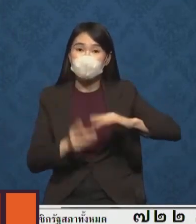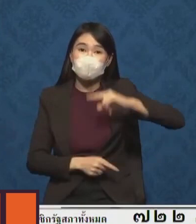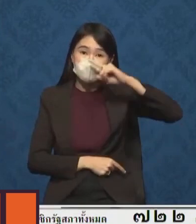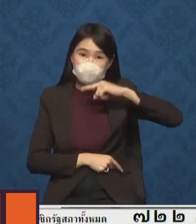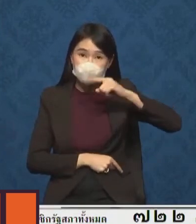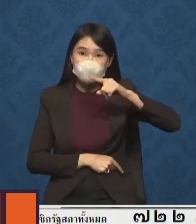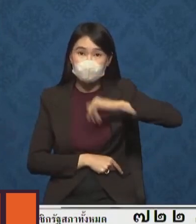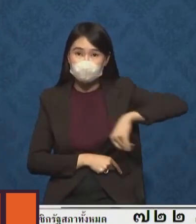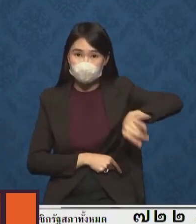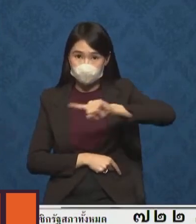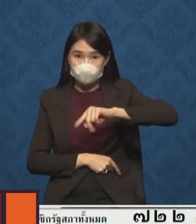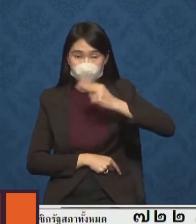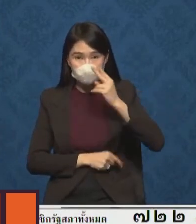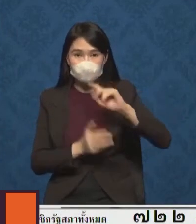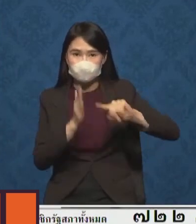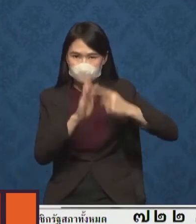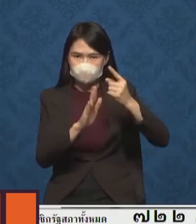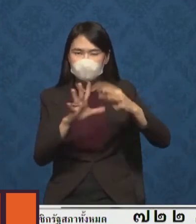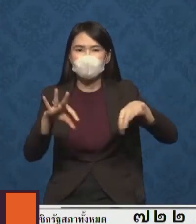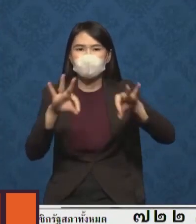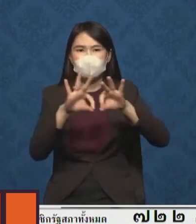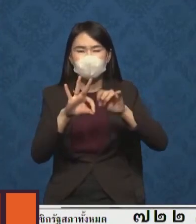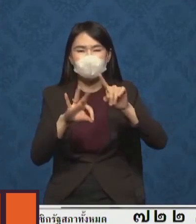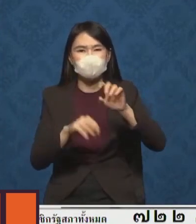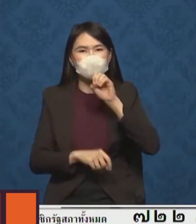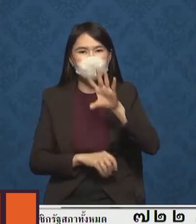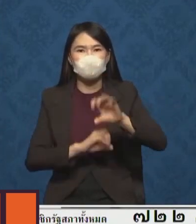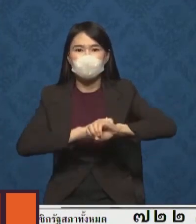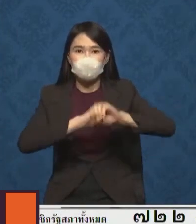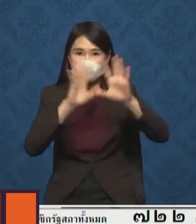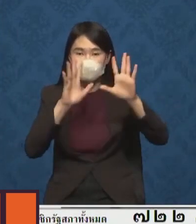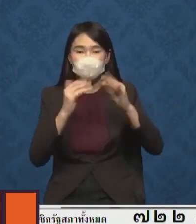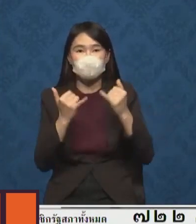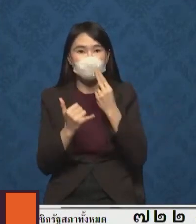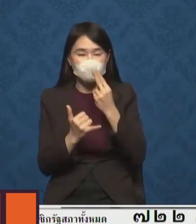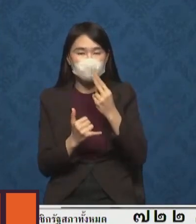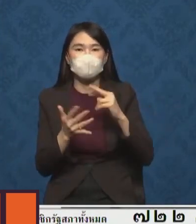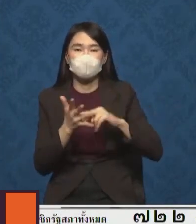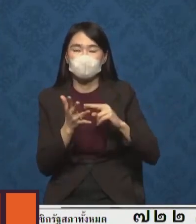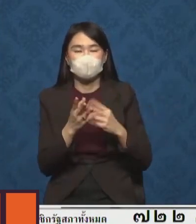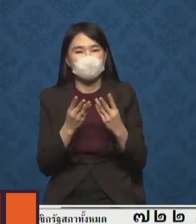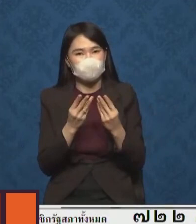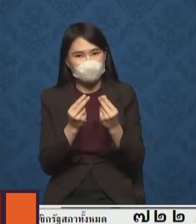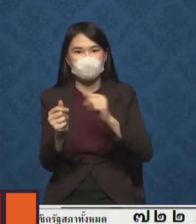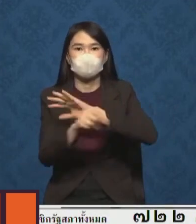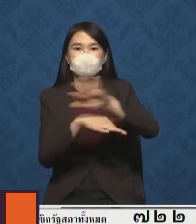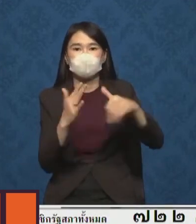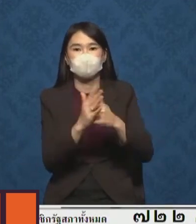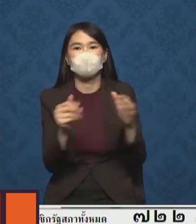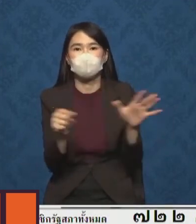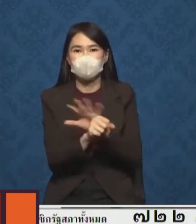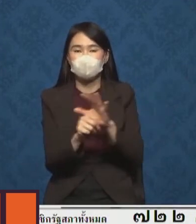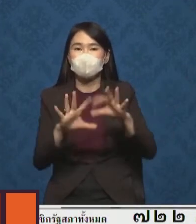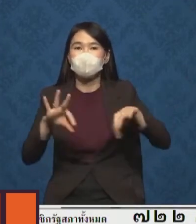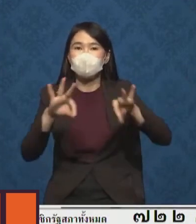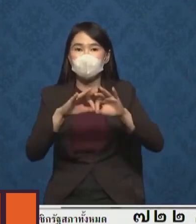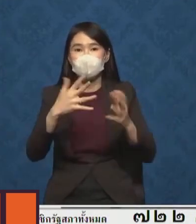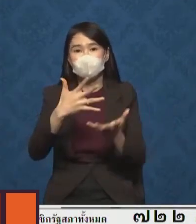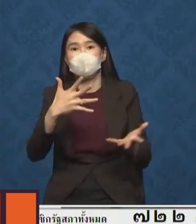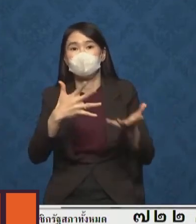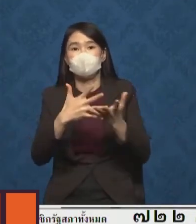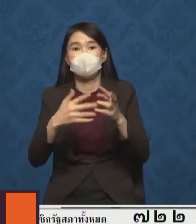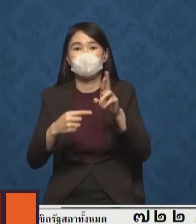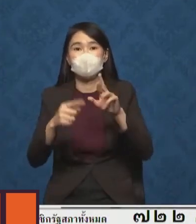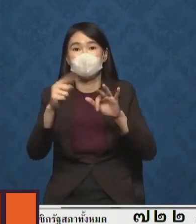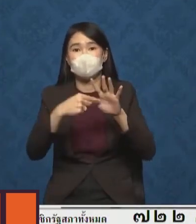เป็นพระเด็แรกที่จำเป็นต้องยืนยันและพูดให้คบรูปของระบวนการในการยกร่างรฐธรมนุน